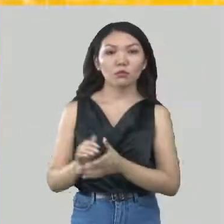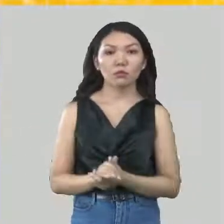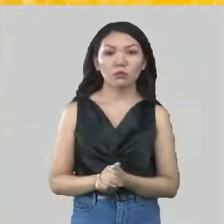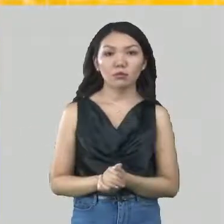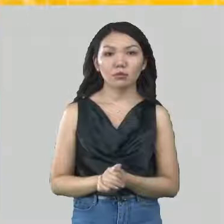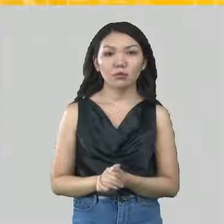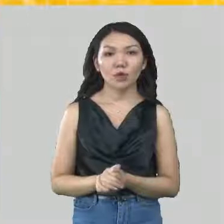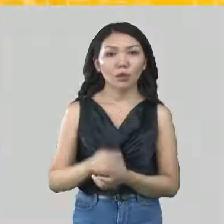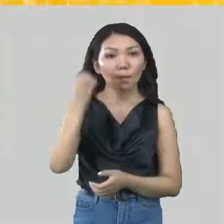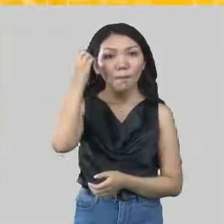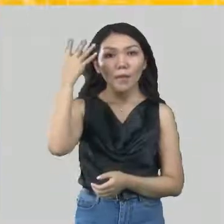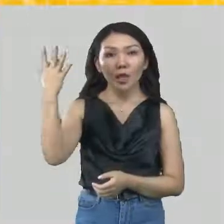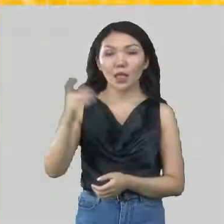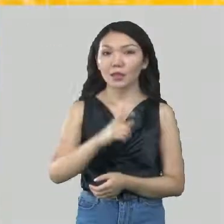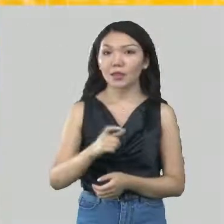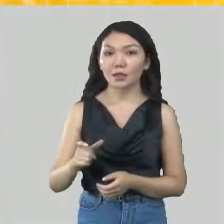8? Молодцы!